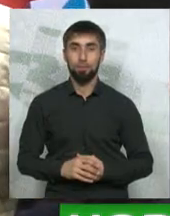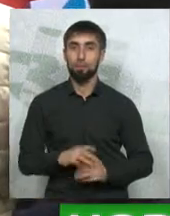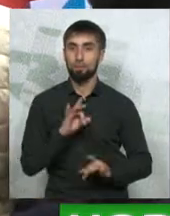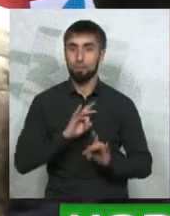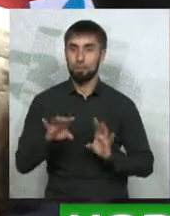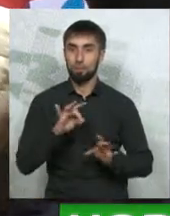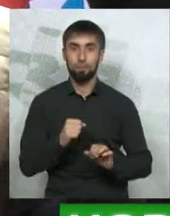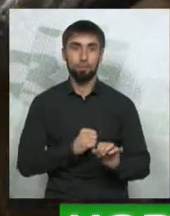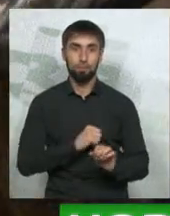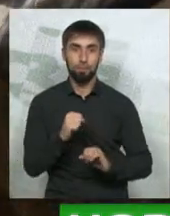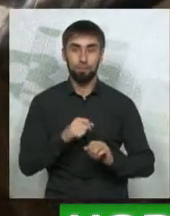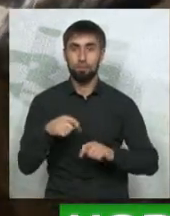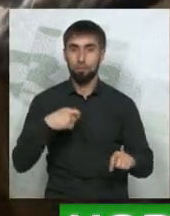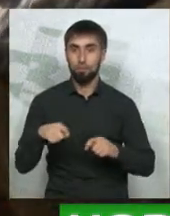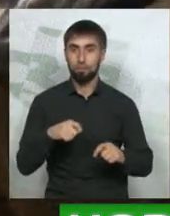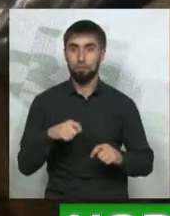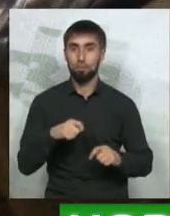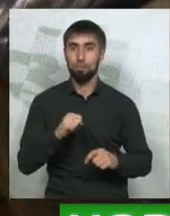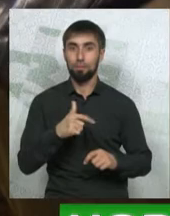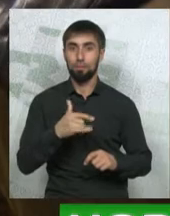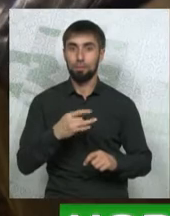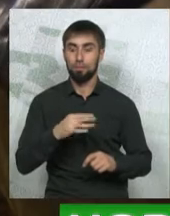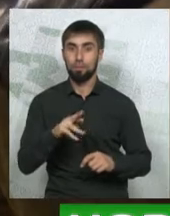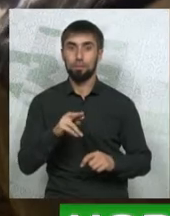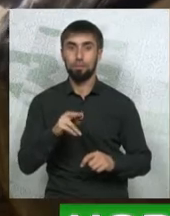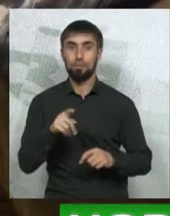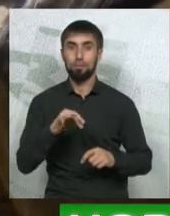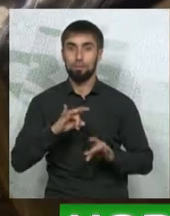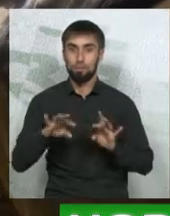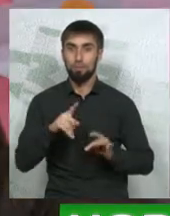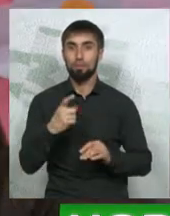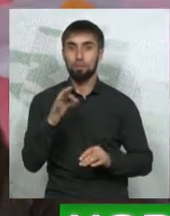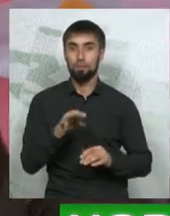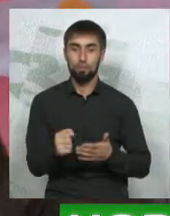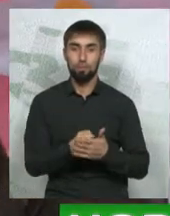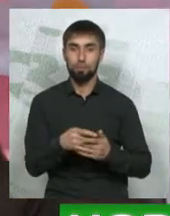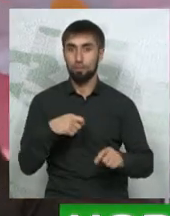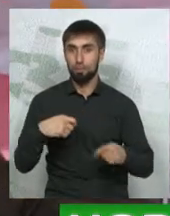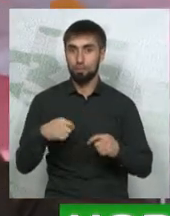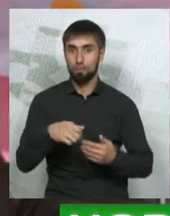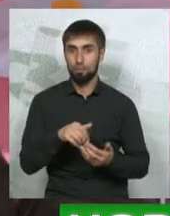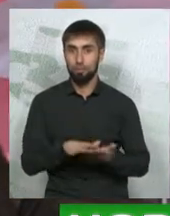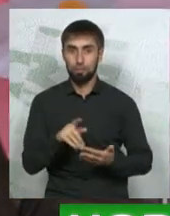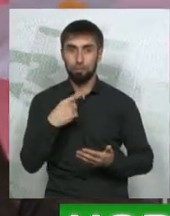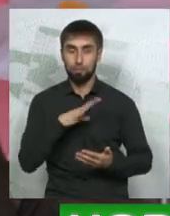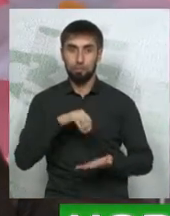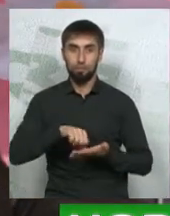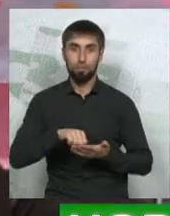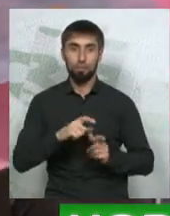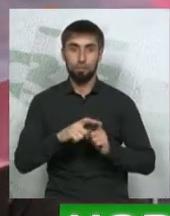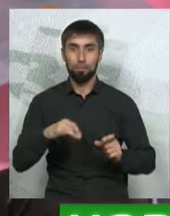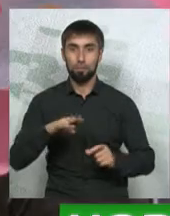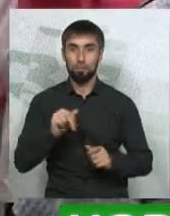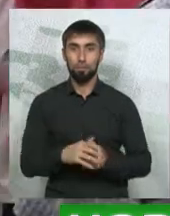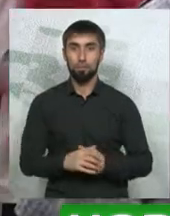Реклама – двигатель торговли, а агрессивная реклама – это стопроцентный способ добиться продажи товара, делятся участники школьной